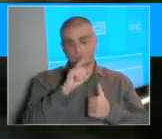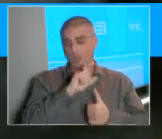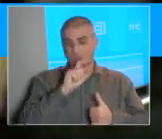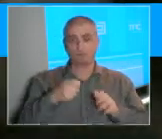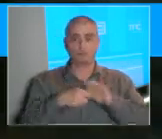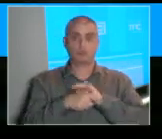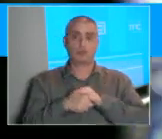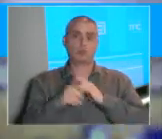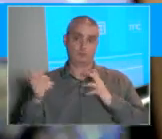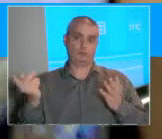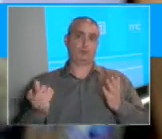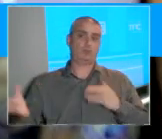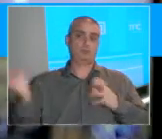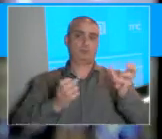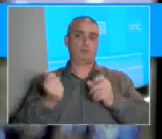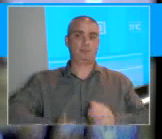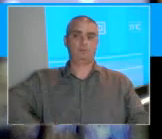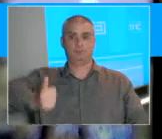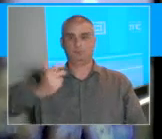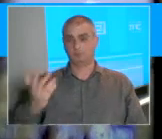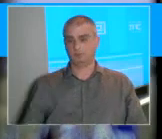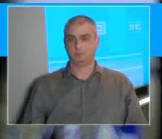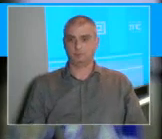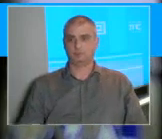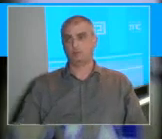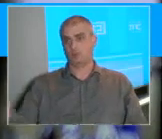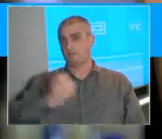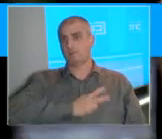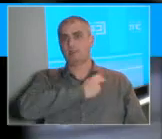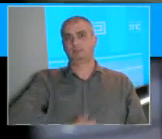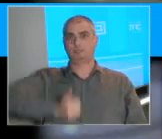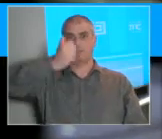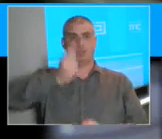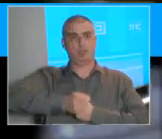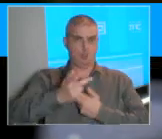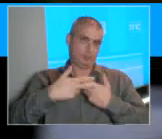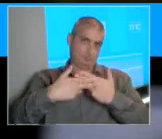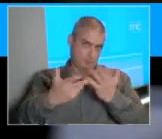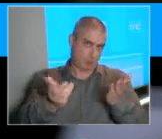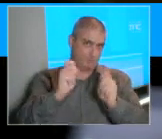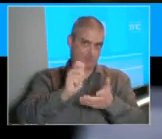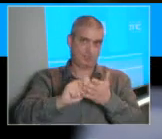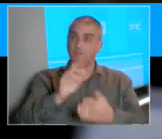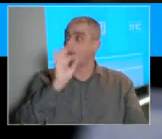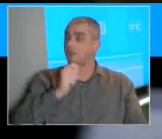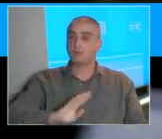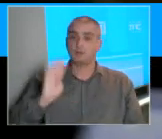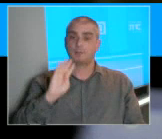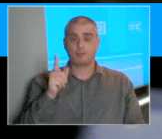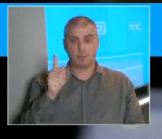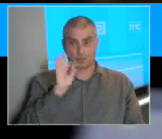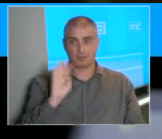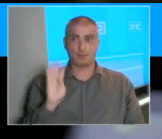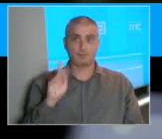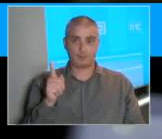שוחד. ועדיין, והוא ממנה... ועדיין על פי ספר... כן, והוא ממנה שר שכנראה אומר, בדרך. ועדיין בנימין נתניהו,